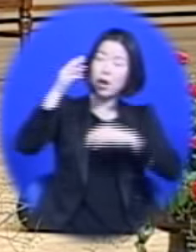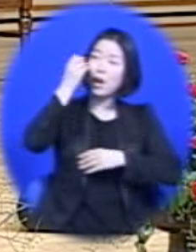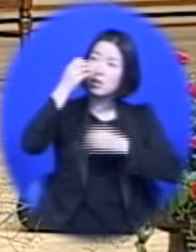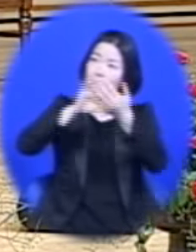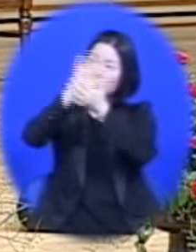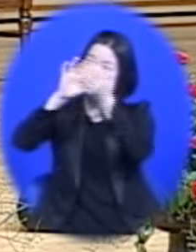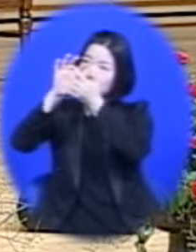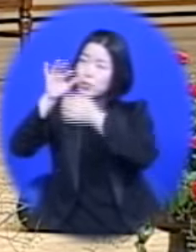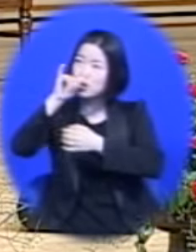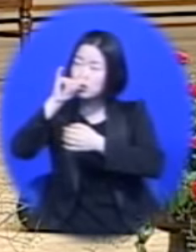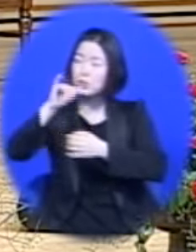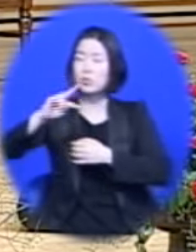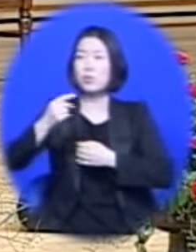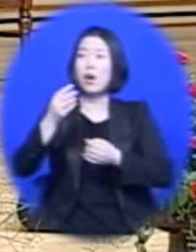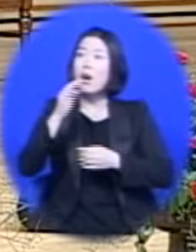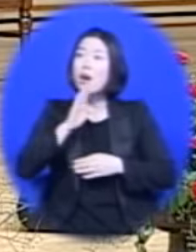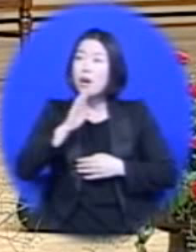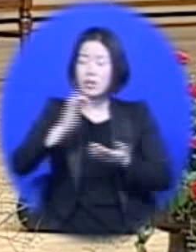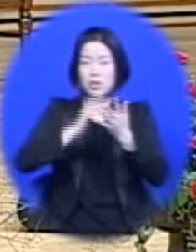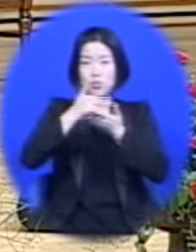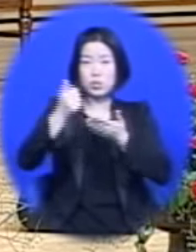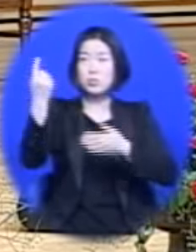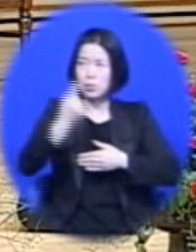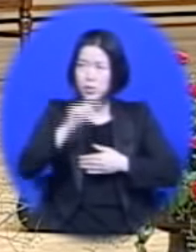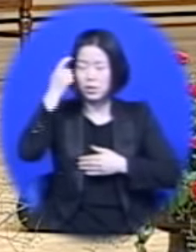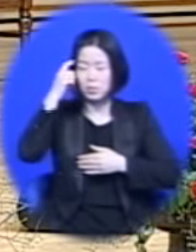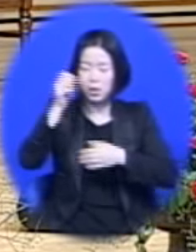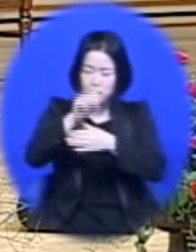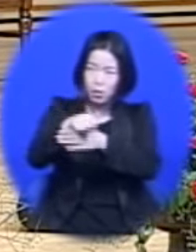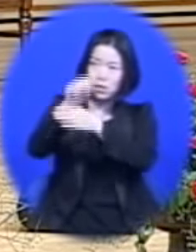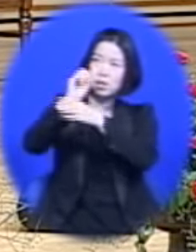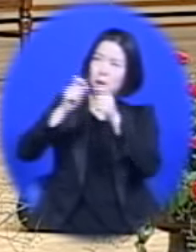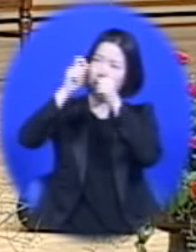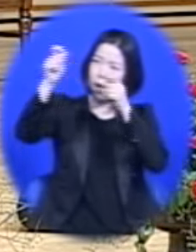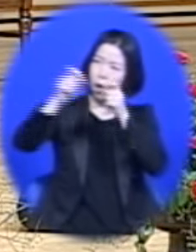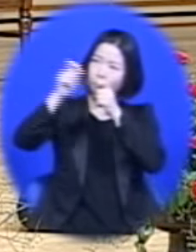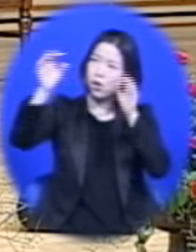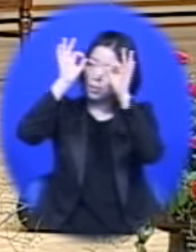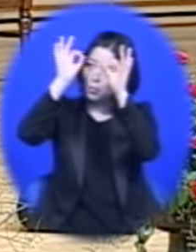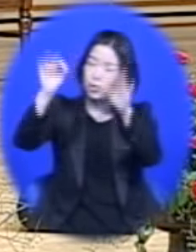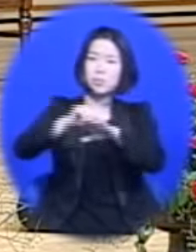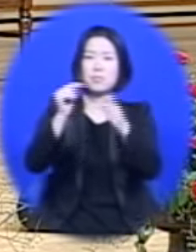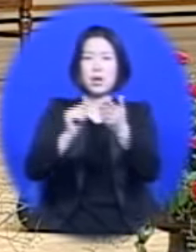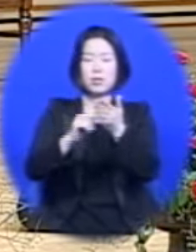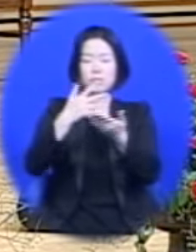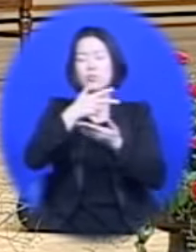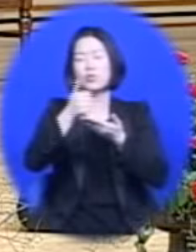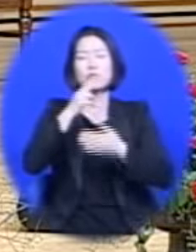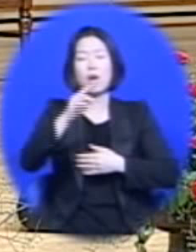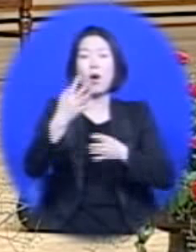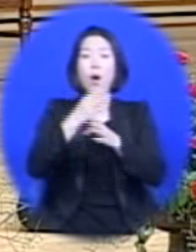구름만 떠도 행여나 내 주님 오시는가 해 머리 들고 멀리멀리 바라보는 마음, 오 주여